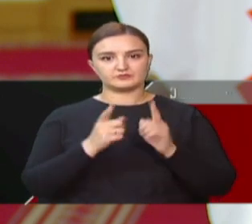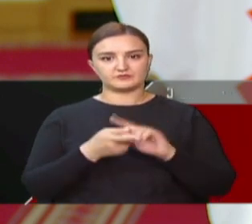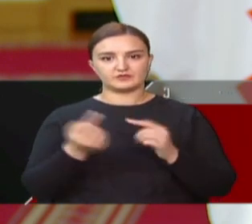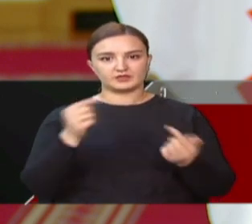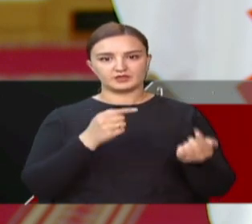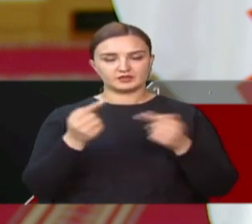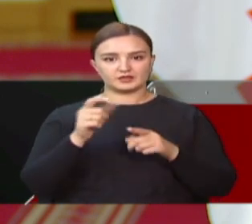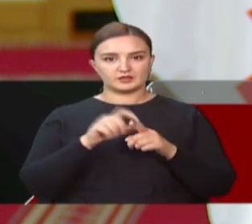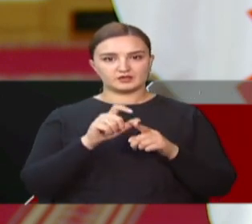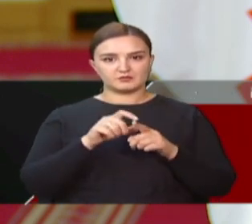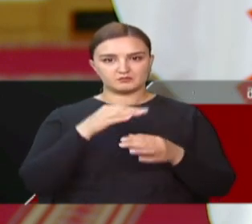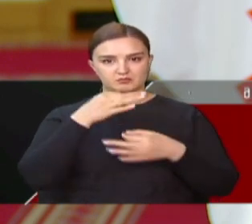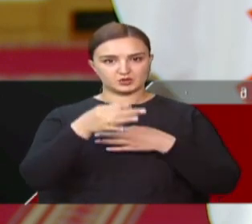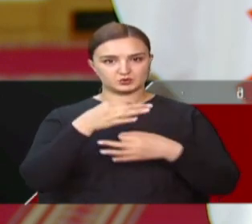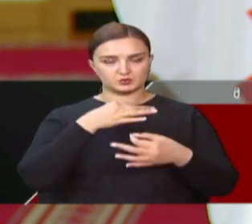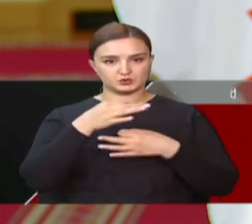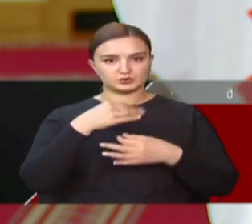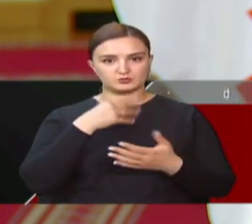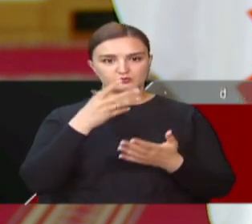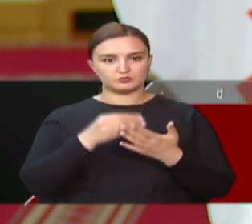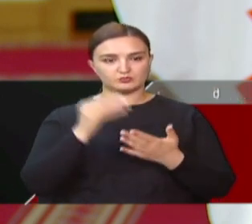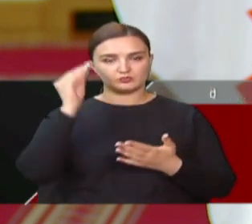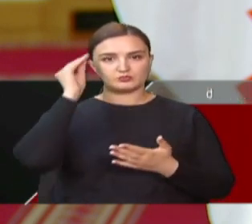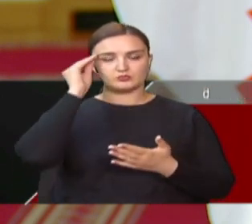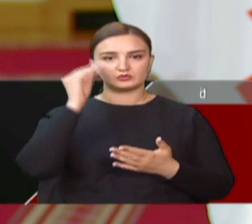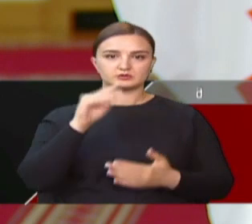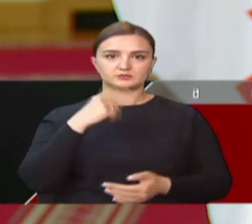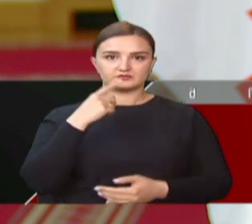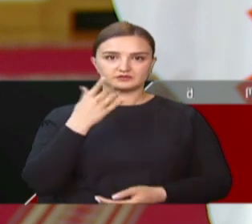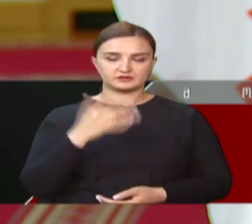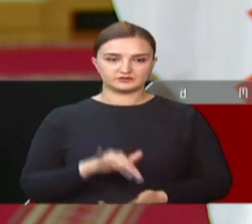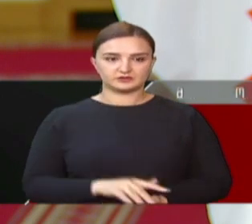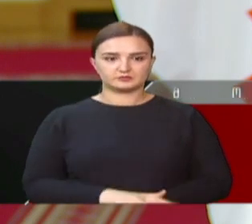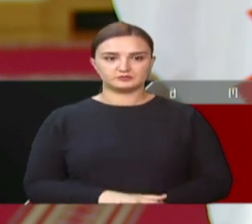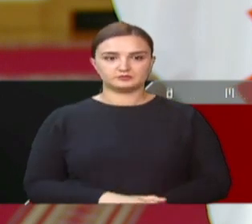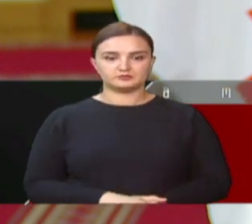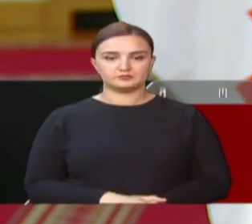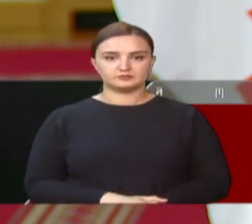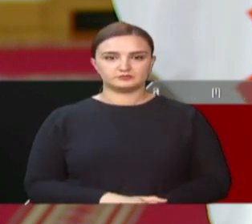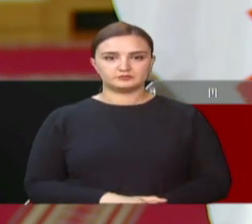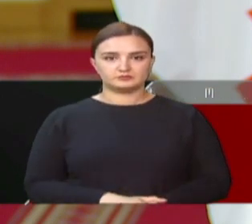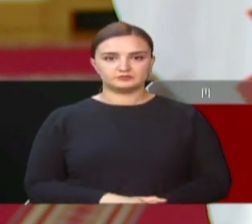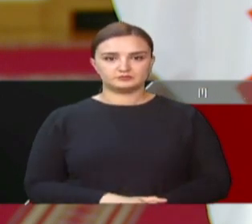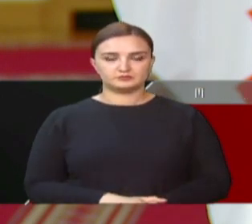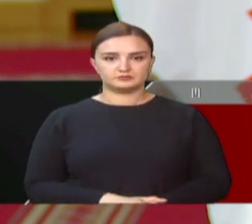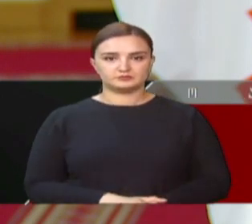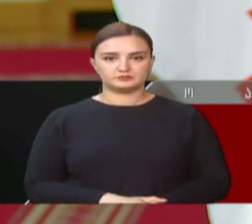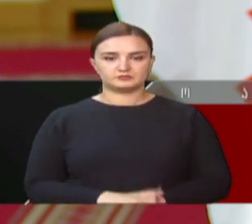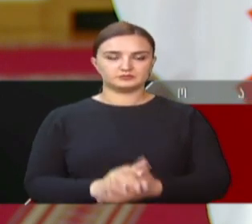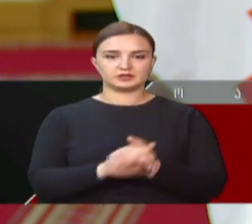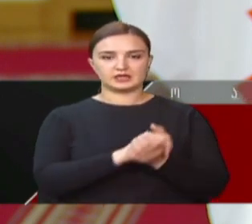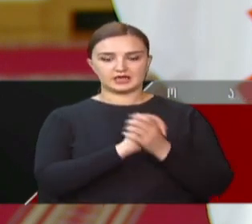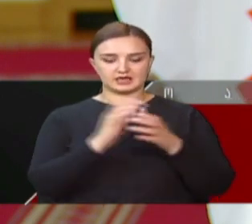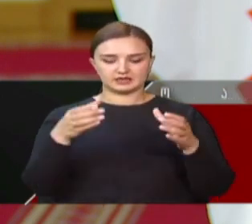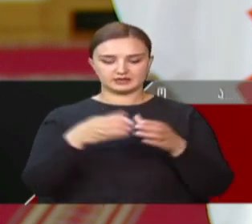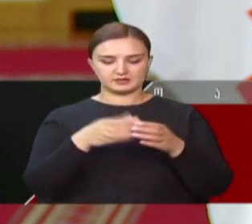გაცემა. მე ჩემი მოსაზრება თქვი, ანუ რაღაც გაერთიანებებზე თუ დაუშვათ ნაციონალურ მოძრაობაზე